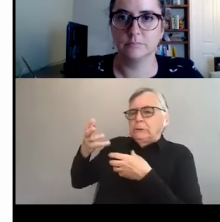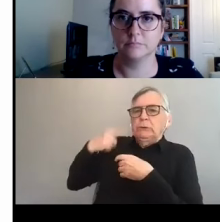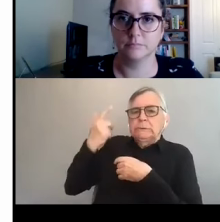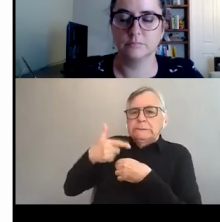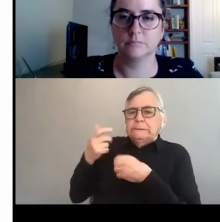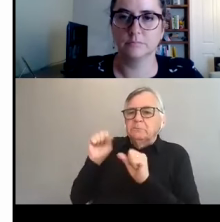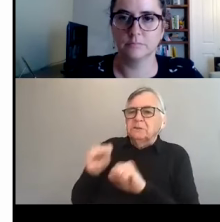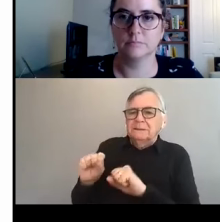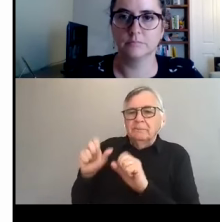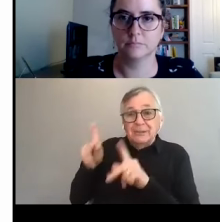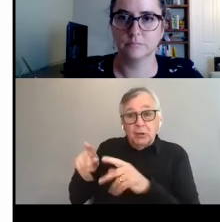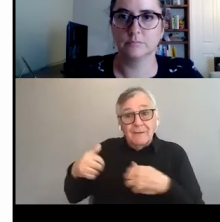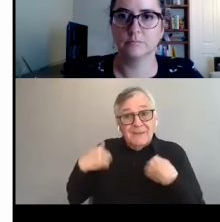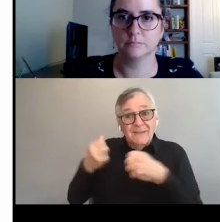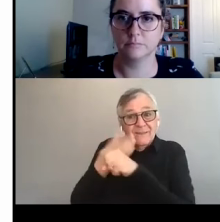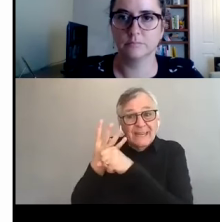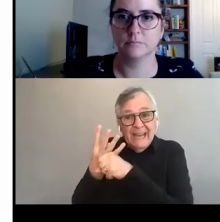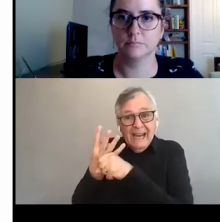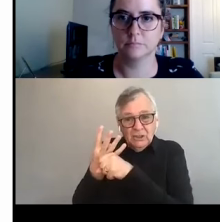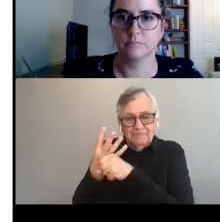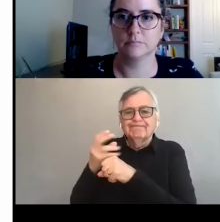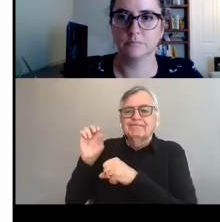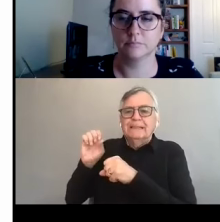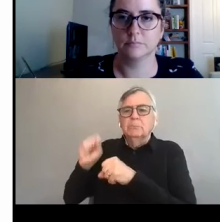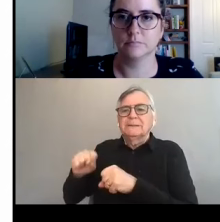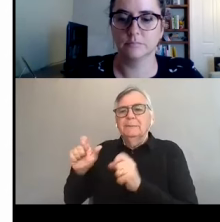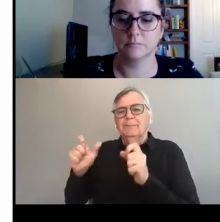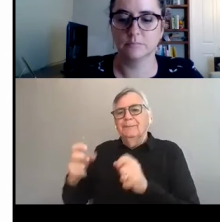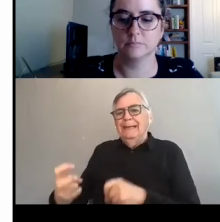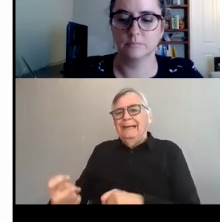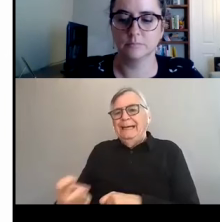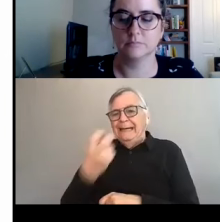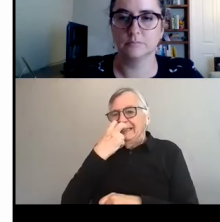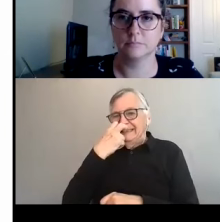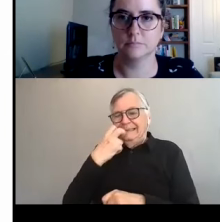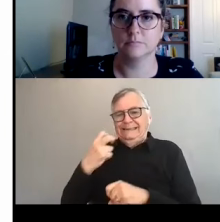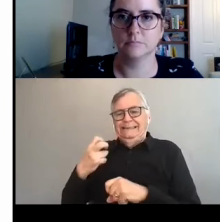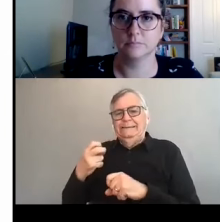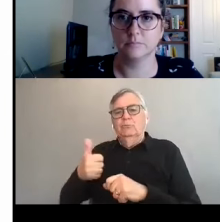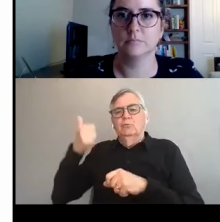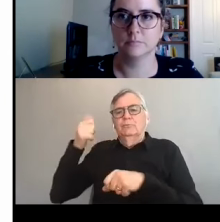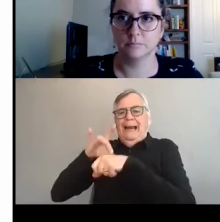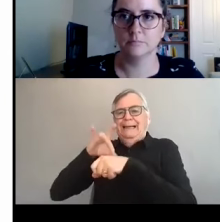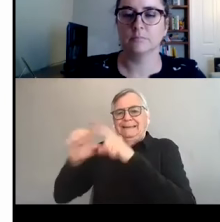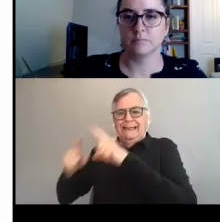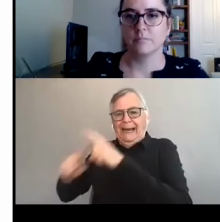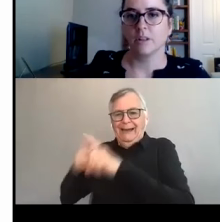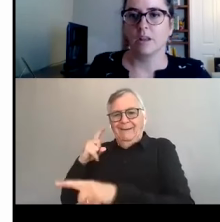que les gens qui vivent avec le VIH pourraient être à risque accru de morbidité et de mortalité.